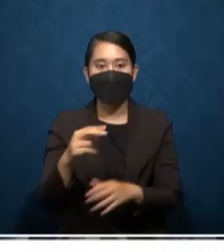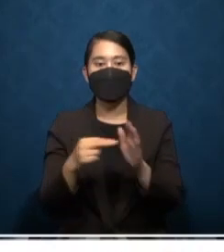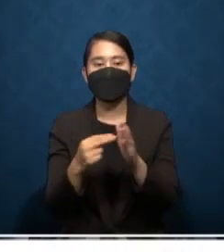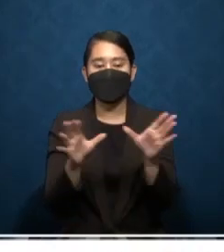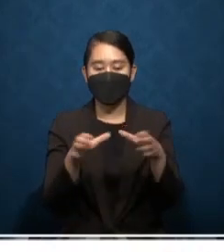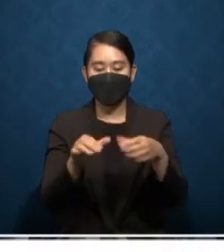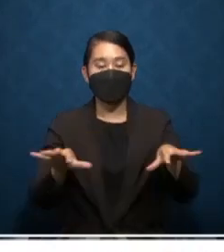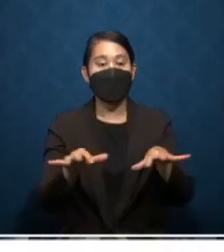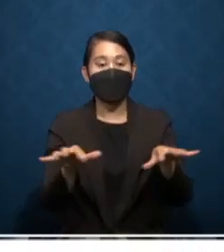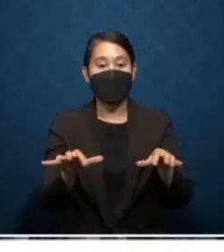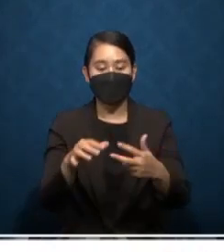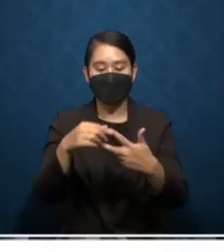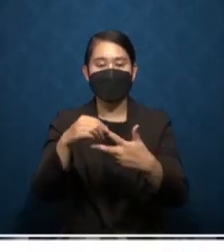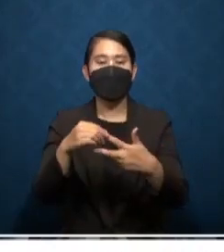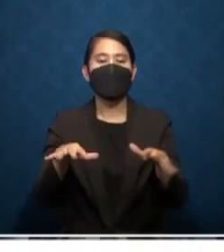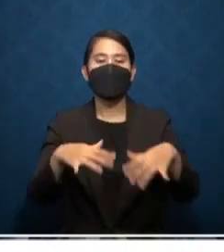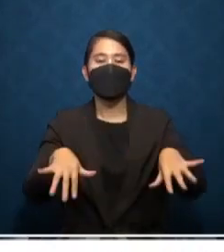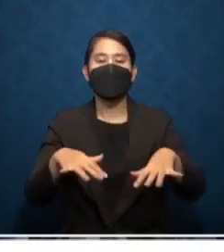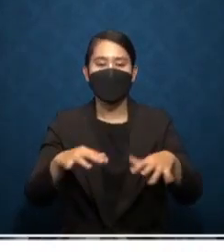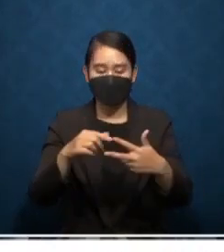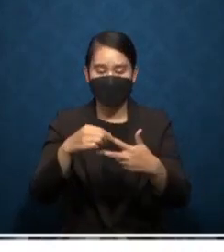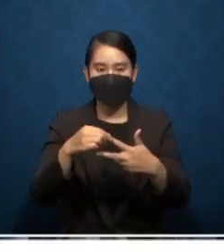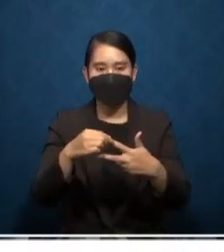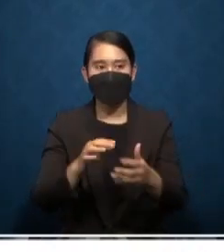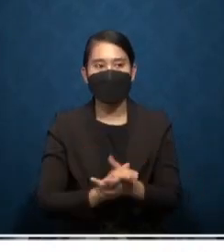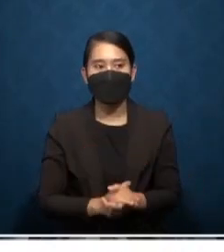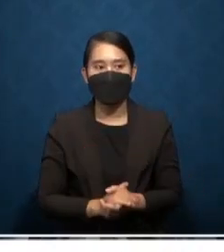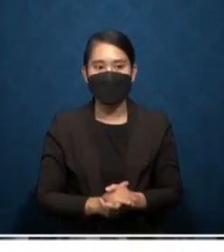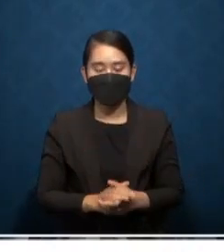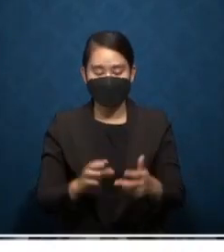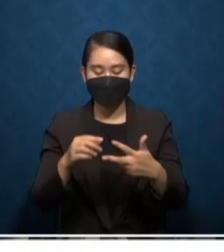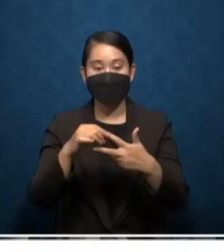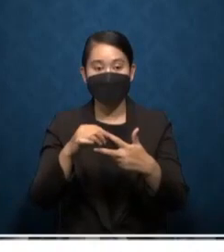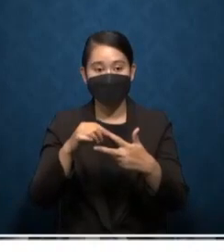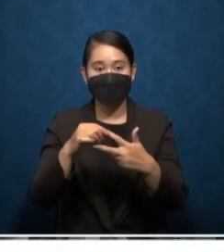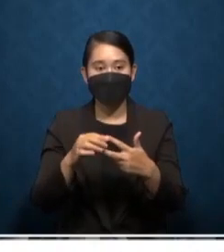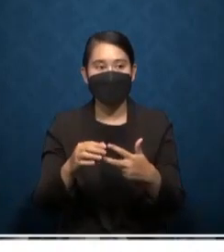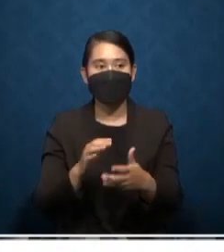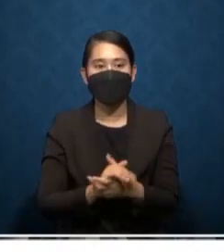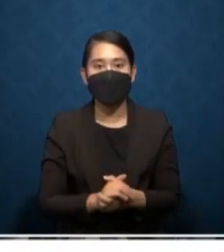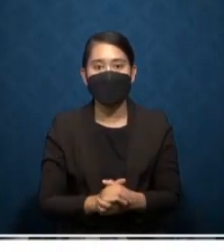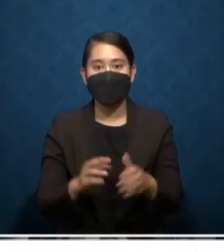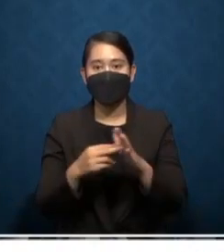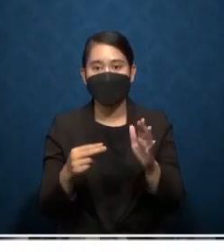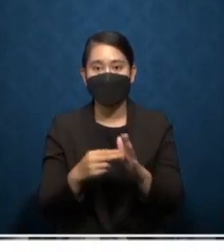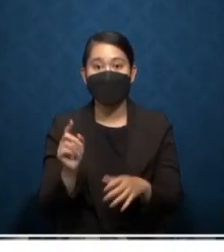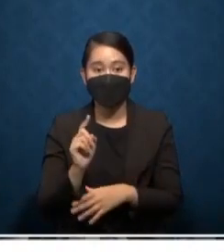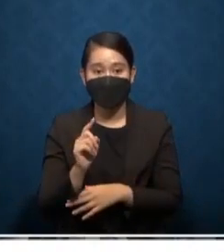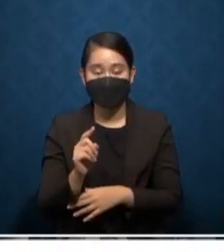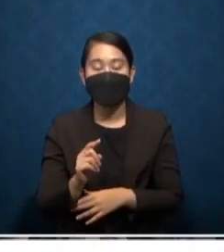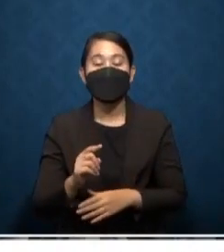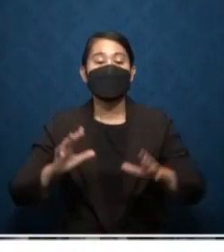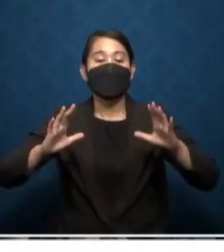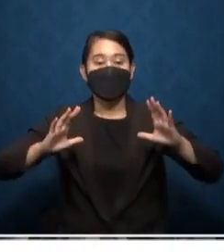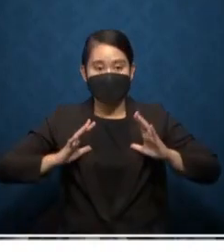นัโทษทั่วไป ที่เป็กลุมคุแผนติดคุกซึสามารถนำออกมาพักโทษได